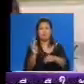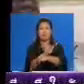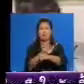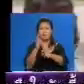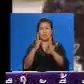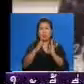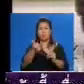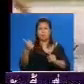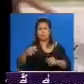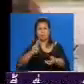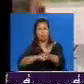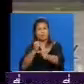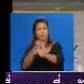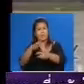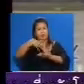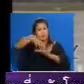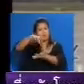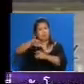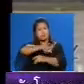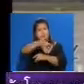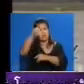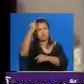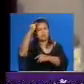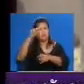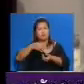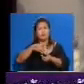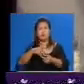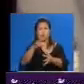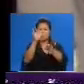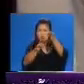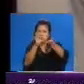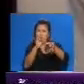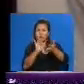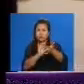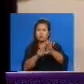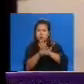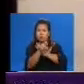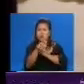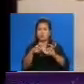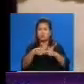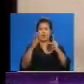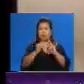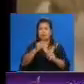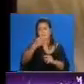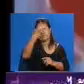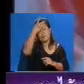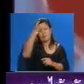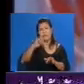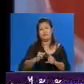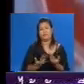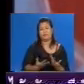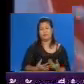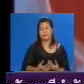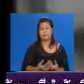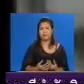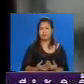สามารถทำได้เช่นการขนส่งทางอากาศ หรอการตัสอบตัวอย่างไรัส ครั้งลำมากๆ จากผู้ติดเชื้อสหรฐพบ